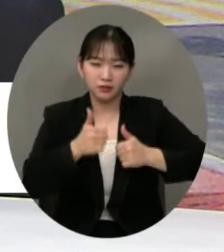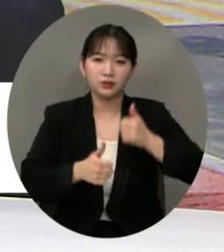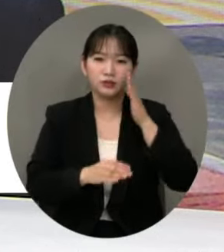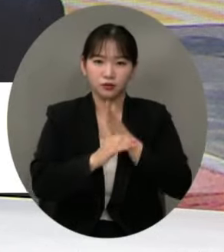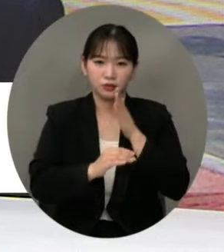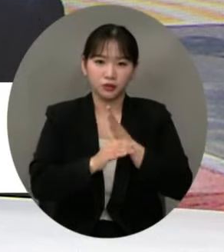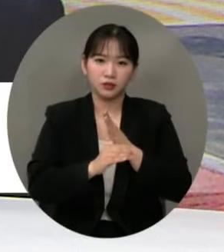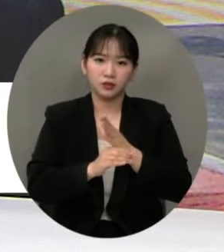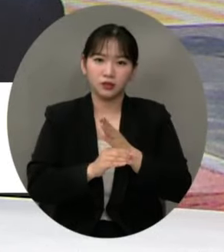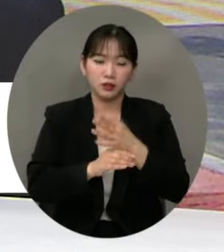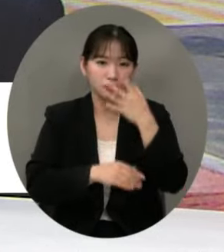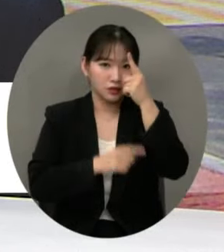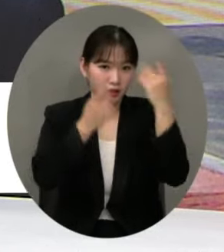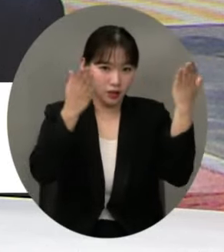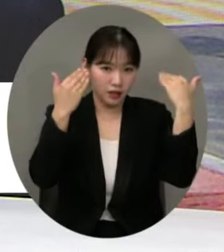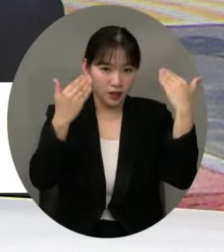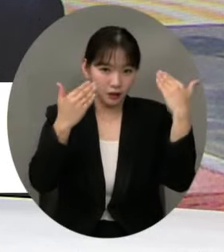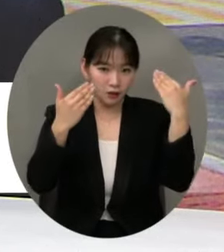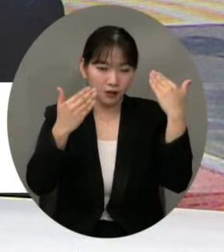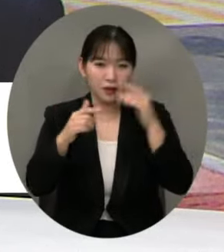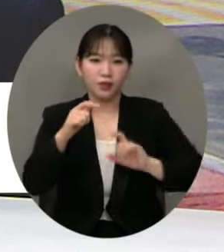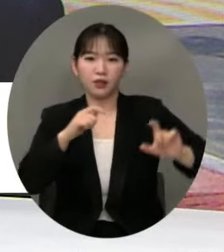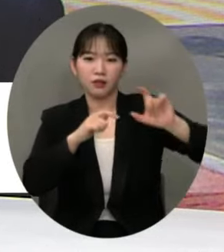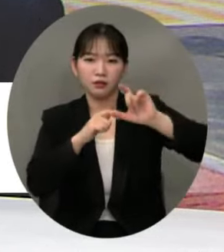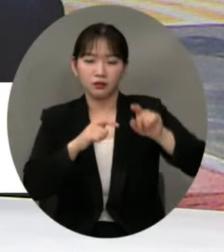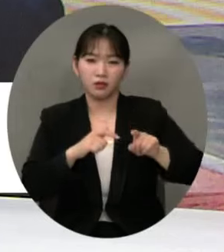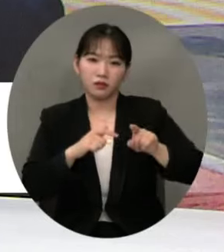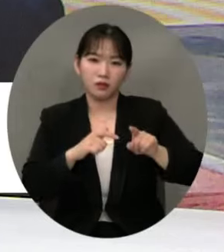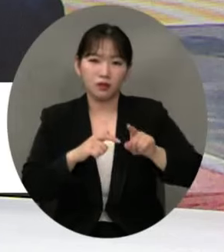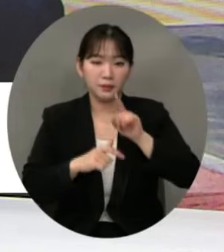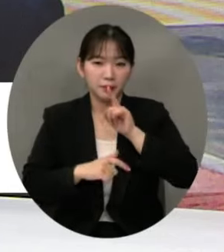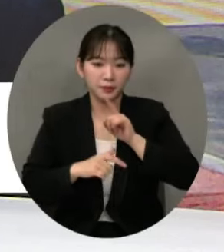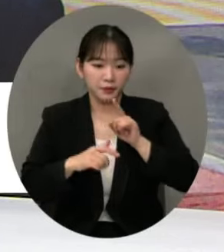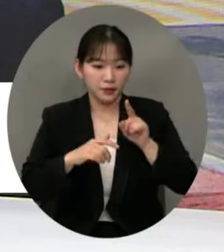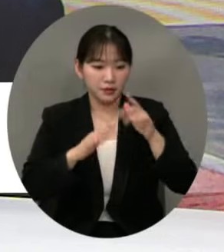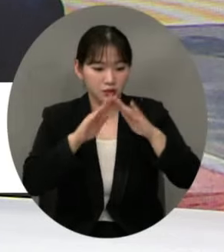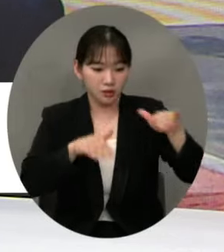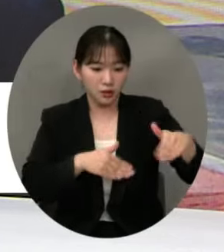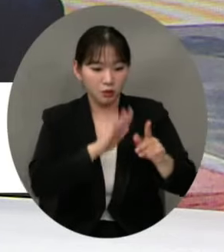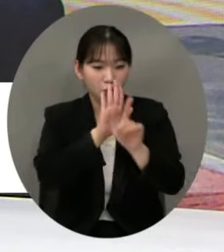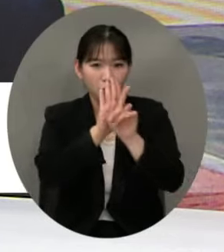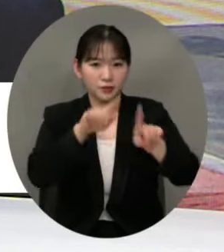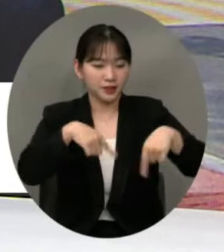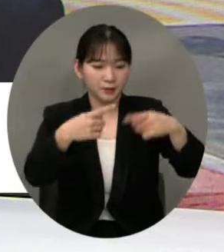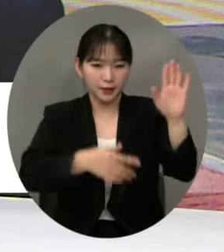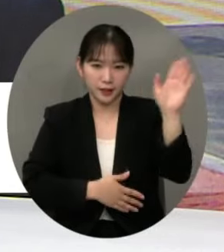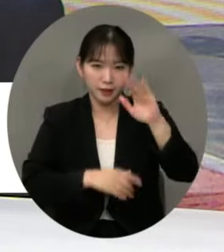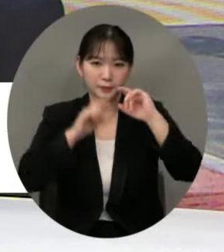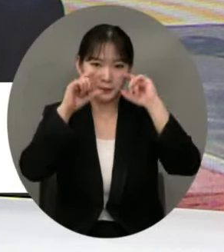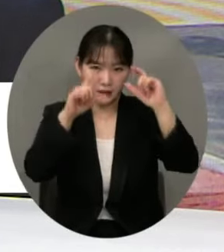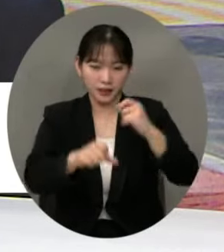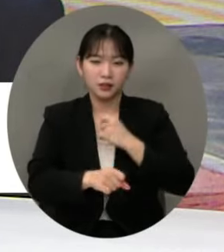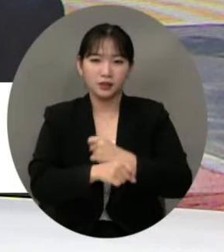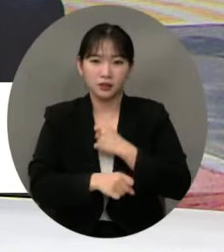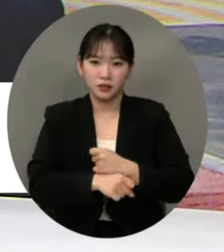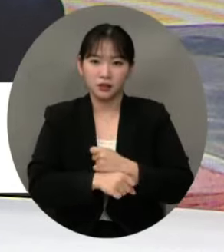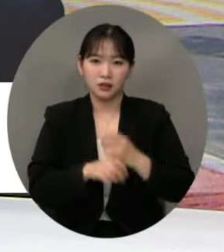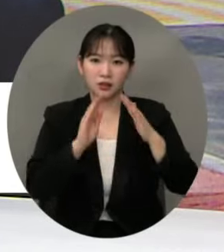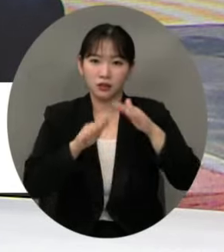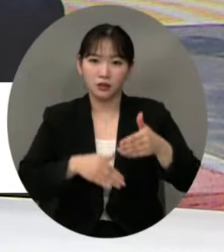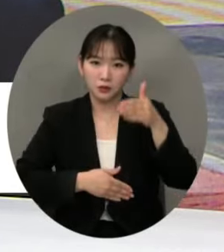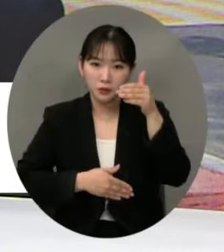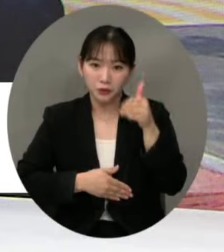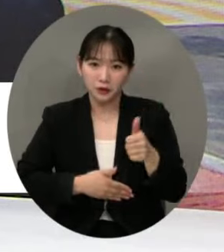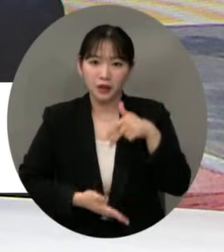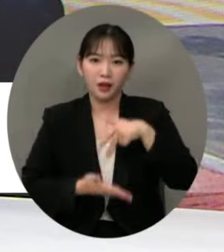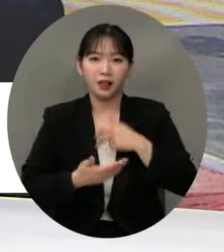펼쳐왔는데요. 수은천대학교가 한 단계 더 나아가 아예 전남도 공모 자체에 참여하지 않겠다고 선언하면서 김현호